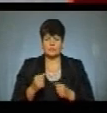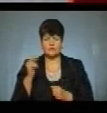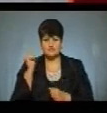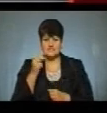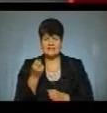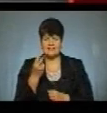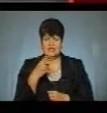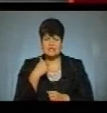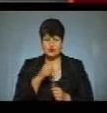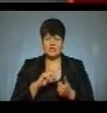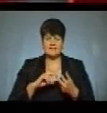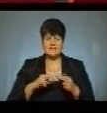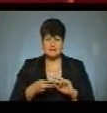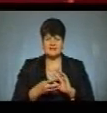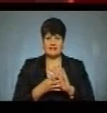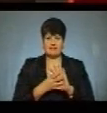12 років замість 9.